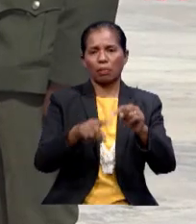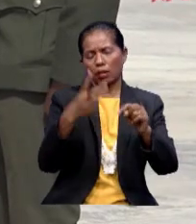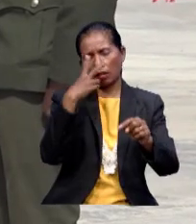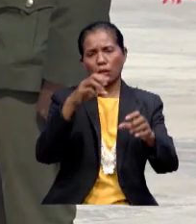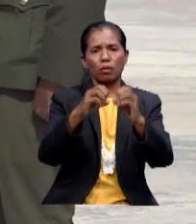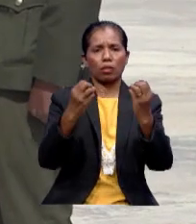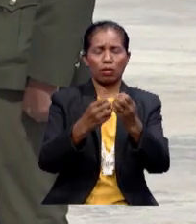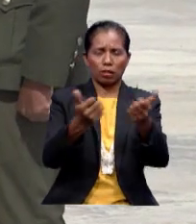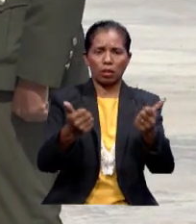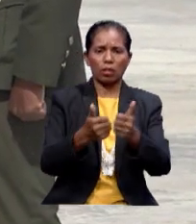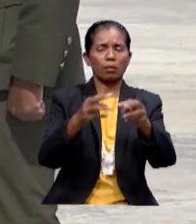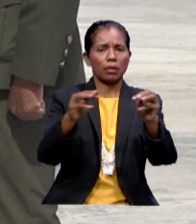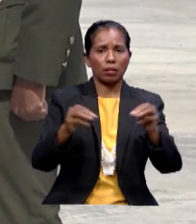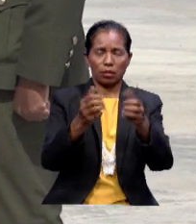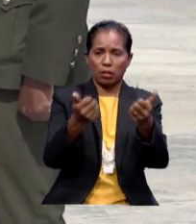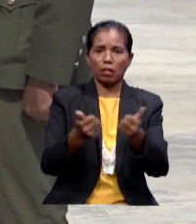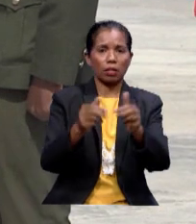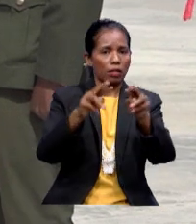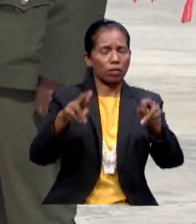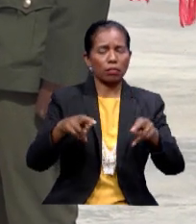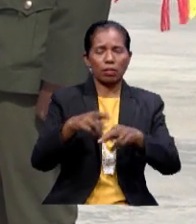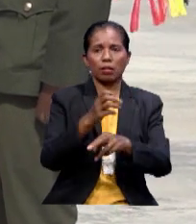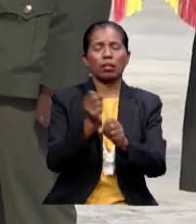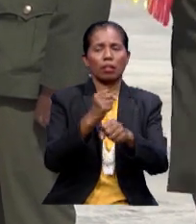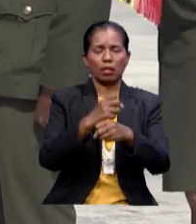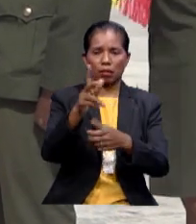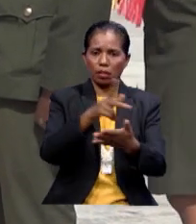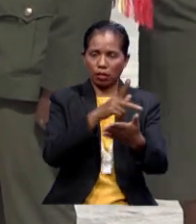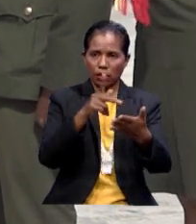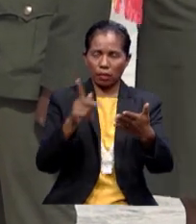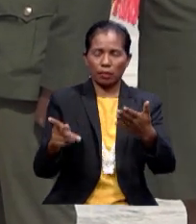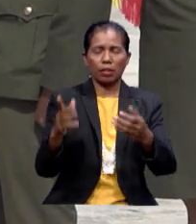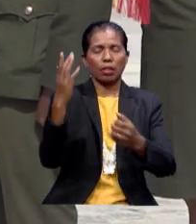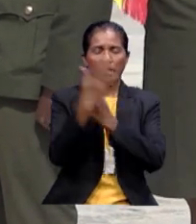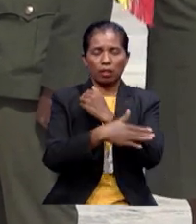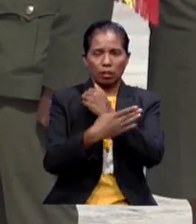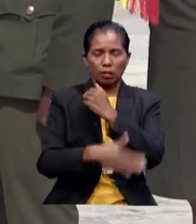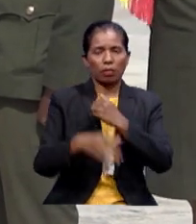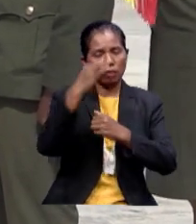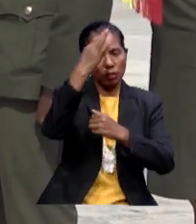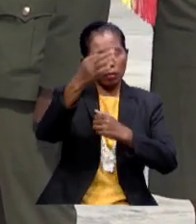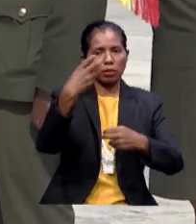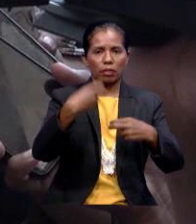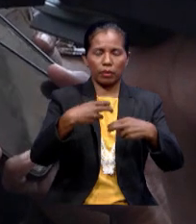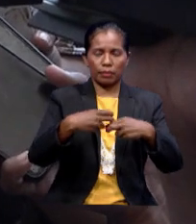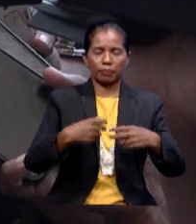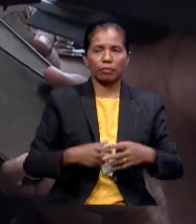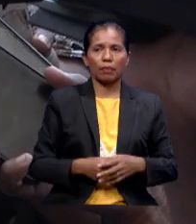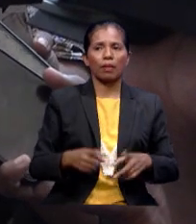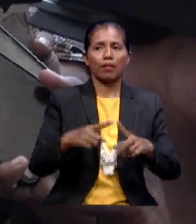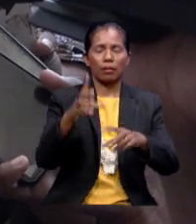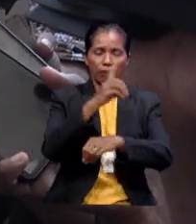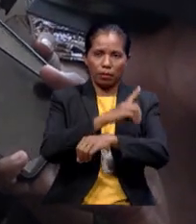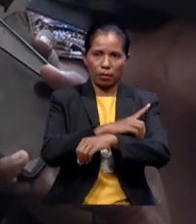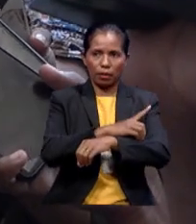arte marsiais, no arte rituai sira, nia aktu krimi, ba hira tolera nasaun nia futuru sei amiasado. Oinor bal preocupa